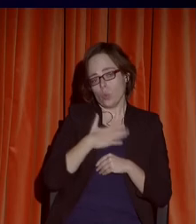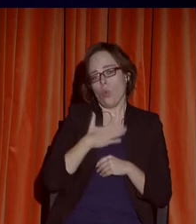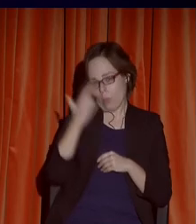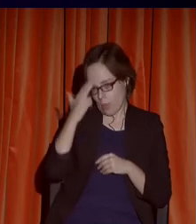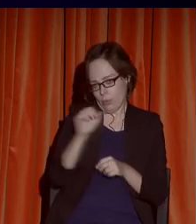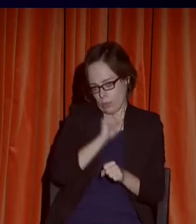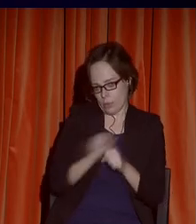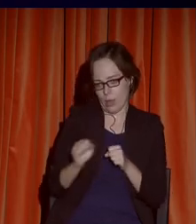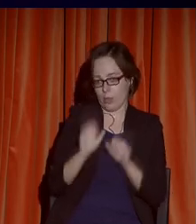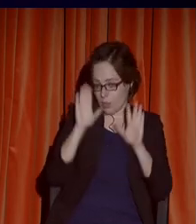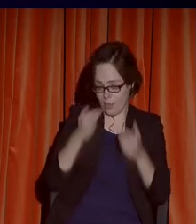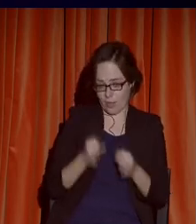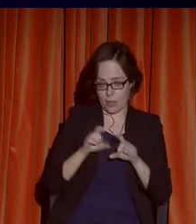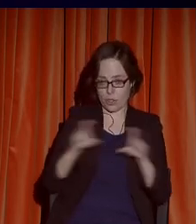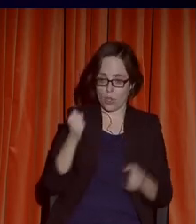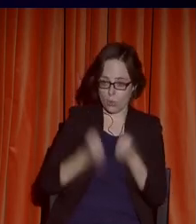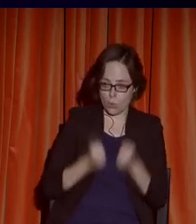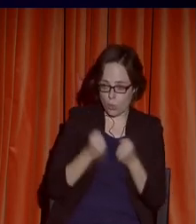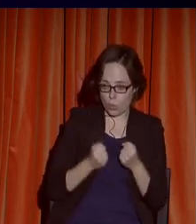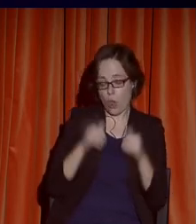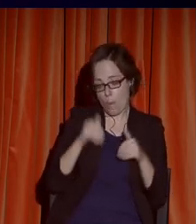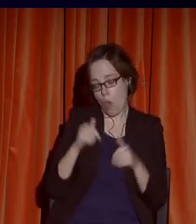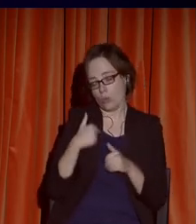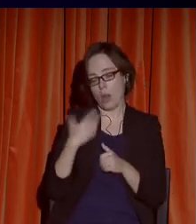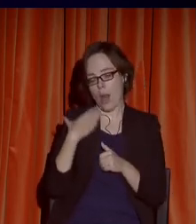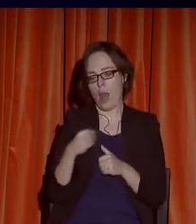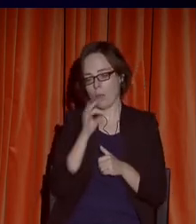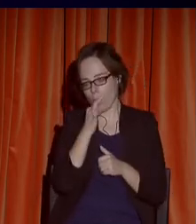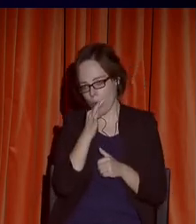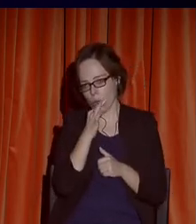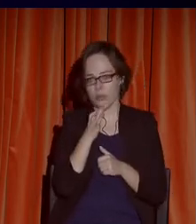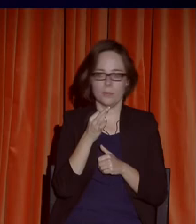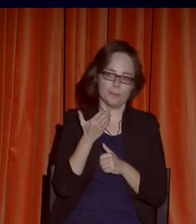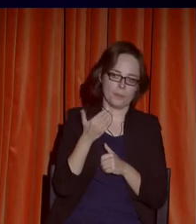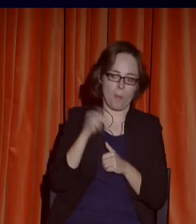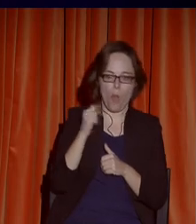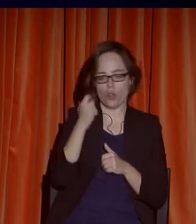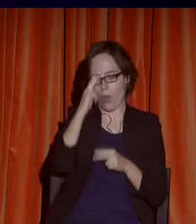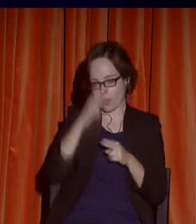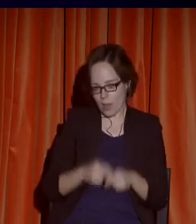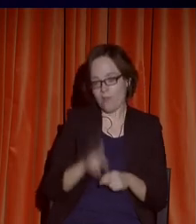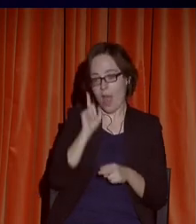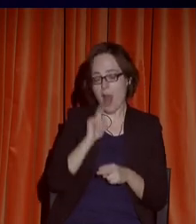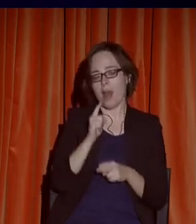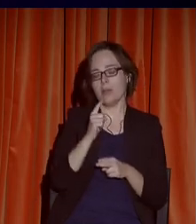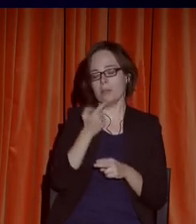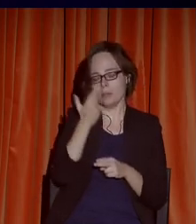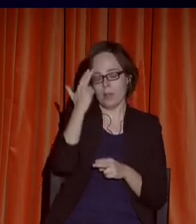nawet w tych trudnych czasach, może z powodu wieku, że ta nadzieja, ta wiara, może trochę naiwna, ale bardzo potrzebna,